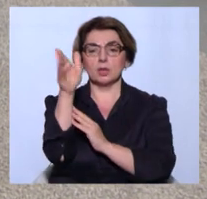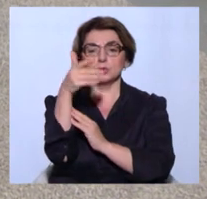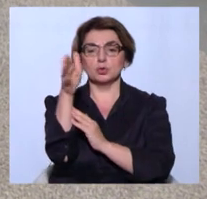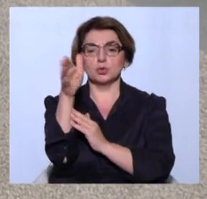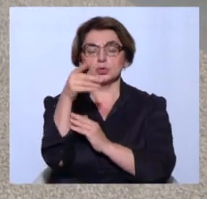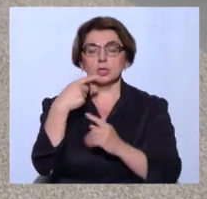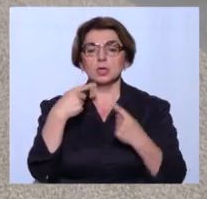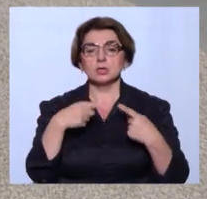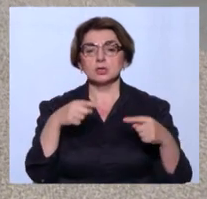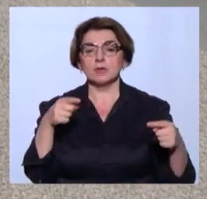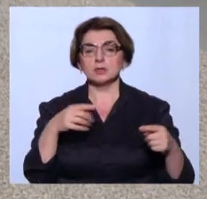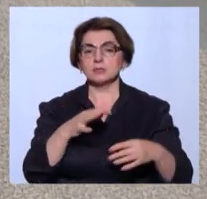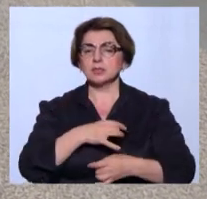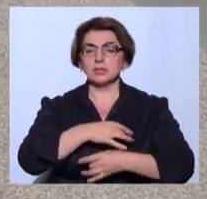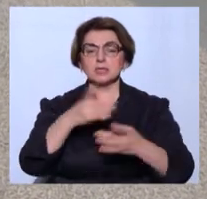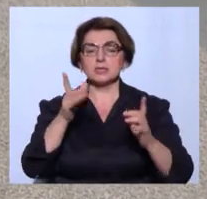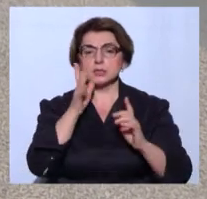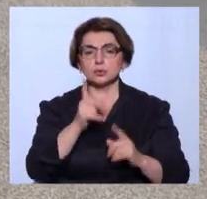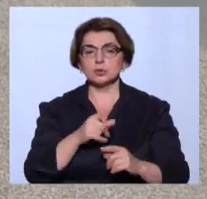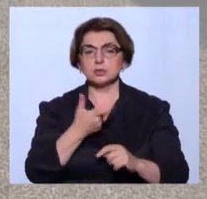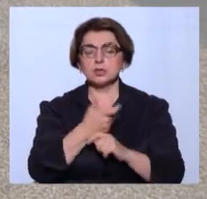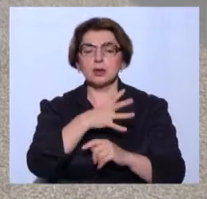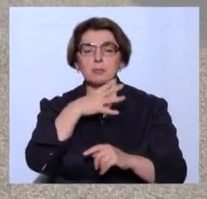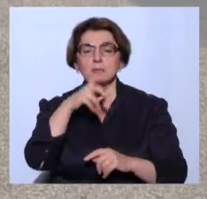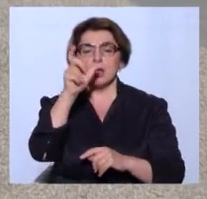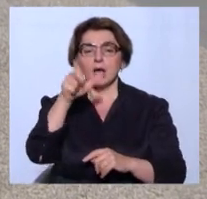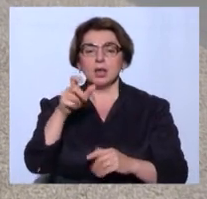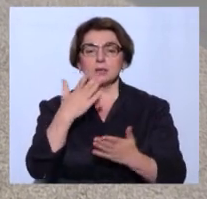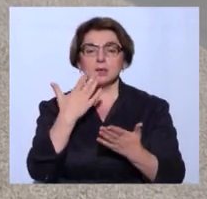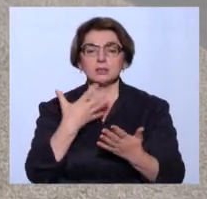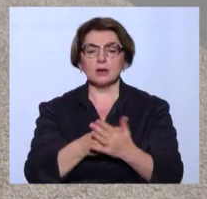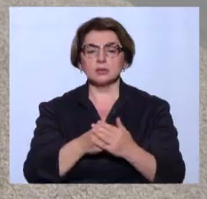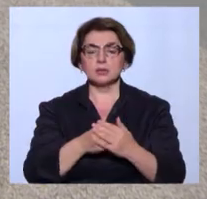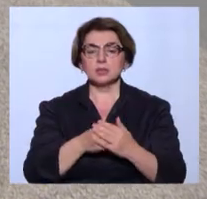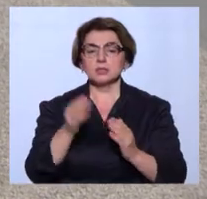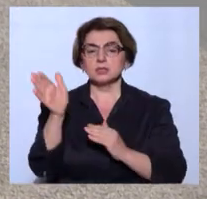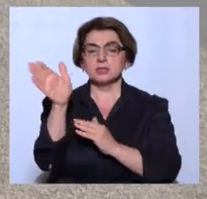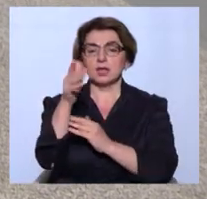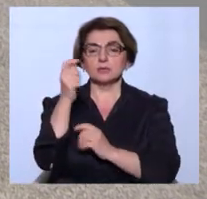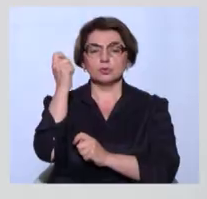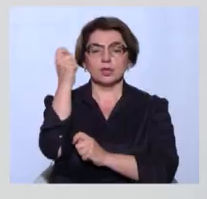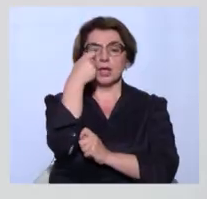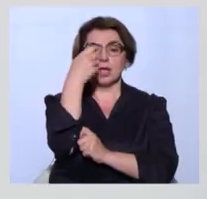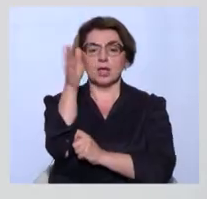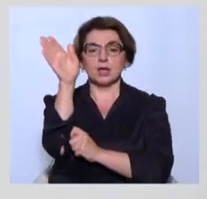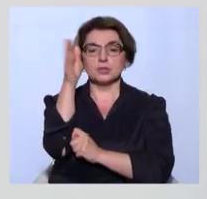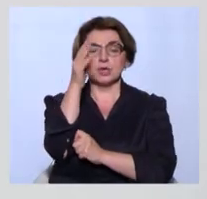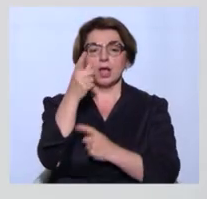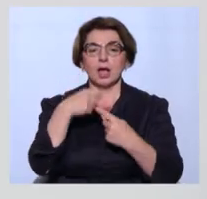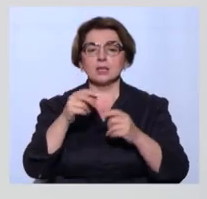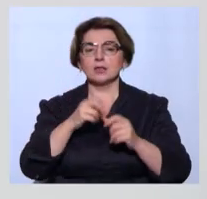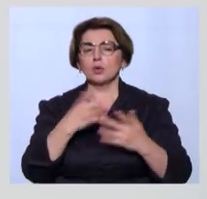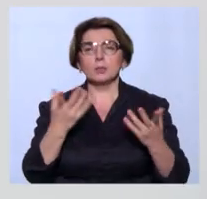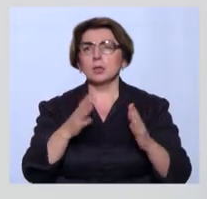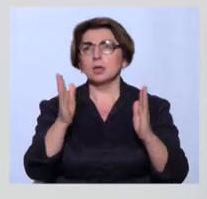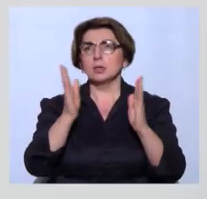შეგიმჩნევიათ, რომ სხვადასხვა ღონისძიებებზე ძალიან ბევრ ადამიანს აქვს ხოლმე საქართველოს დროშა ხელში, ან